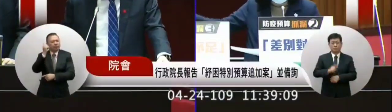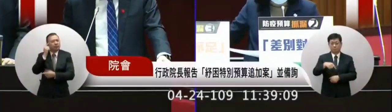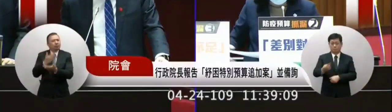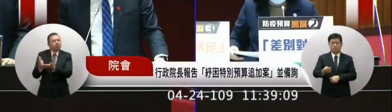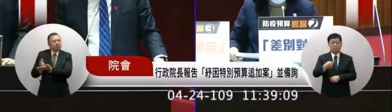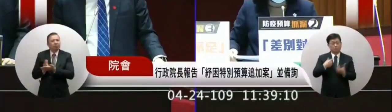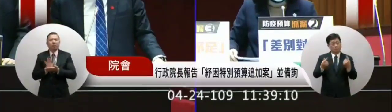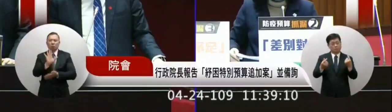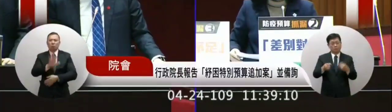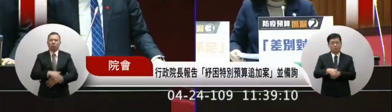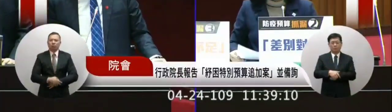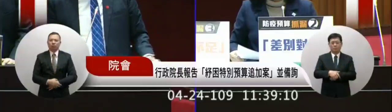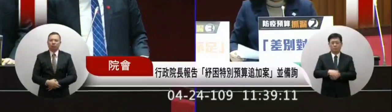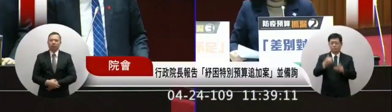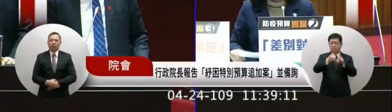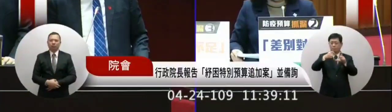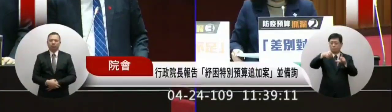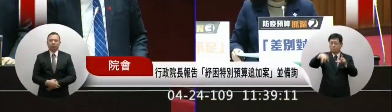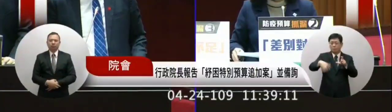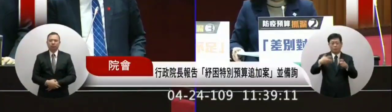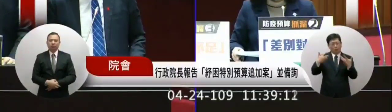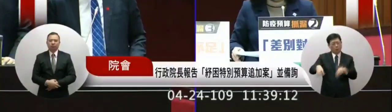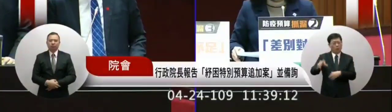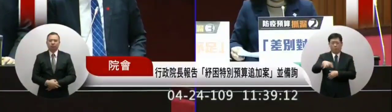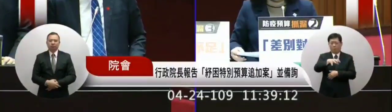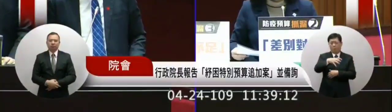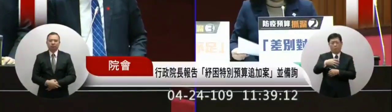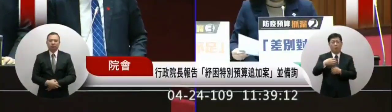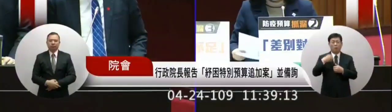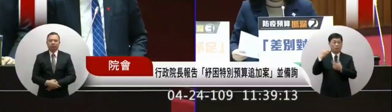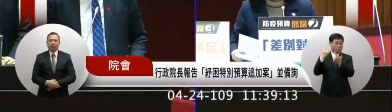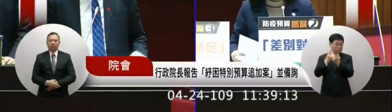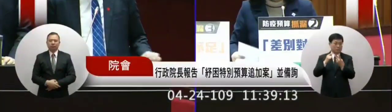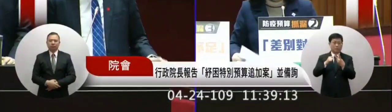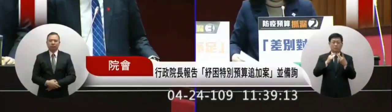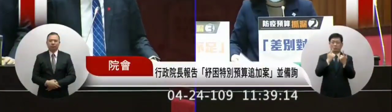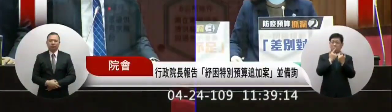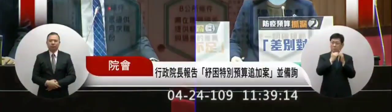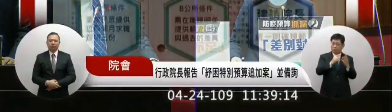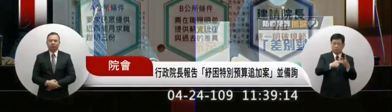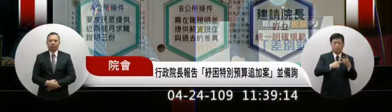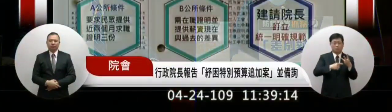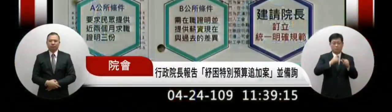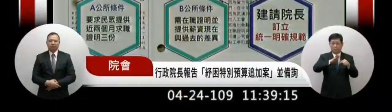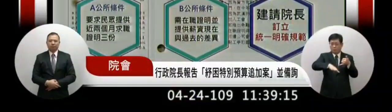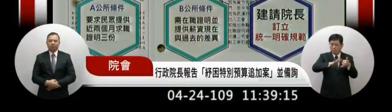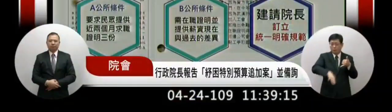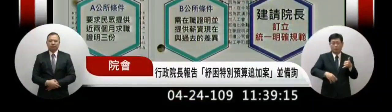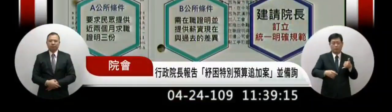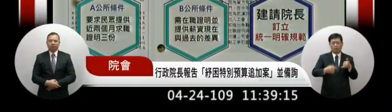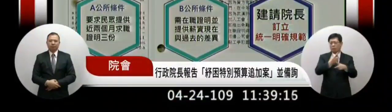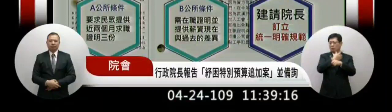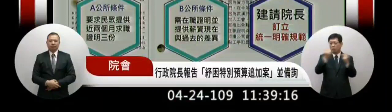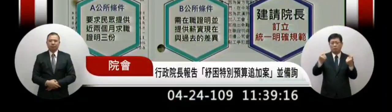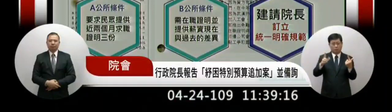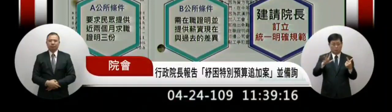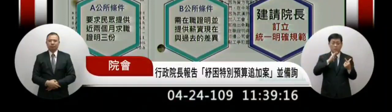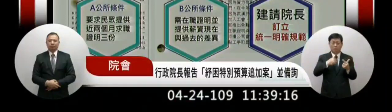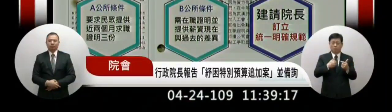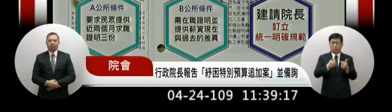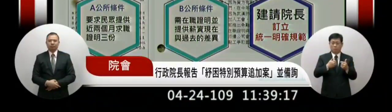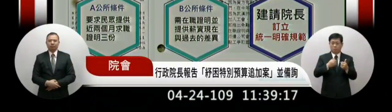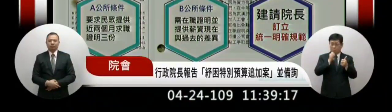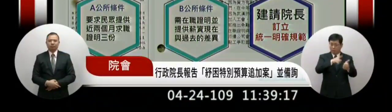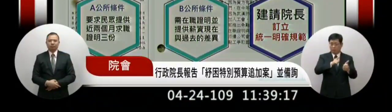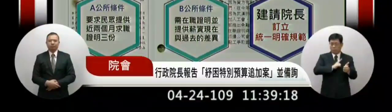了。 下一页啊，一样，区公所好几个地方啊，新北的、台北的、中南部的区公所，每一个都有提供，